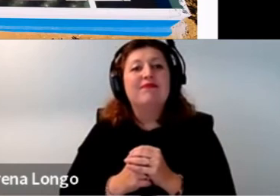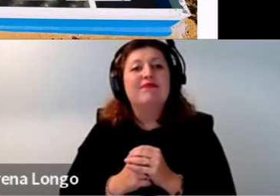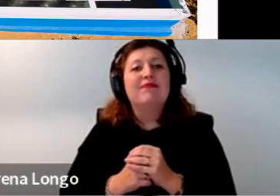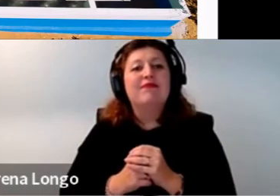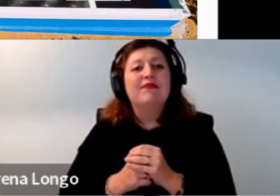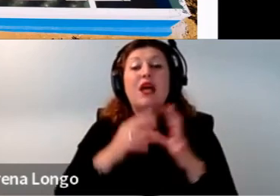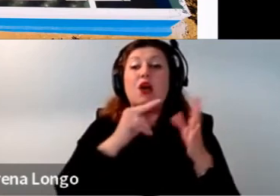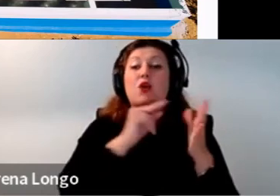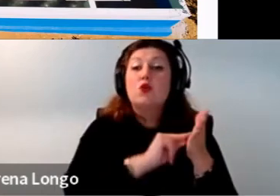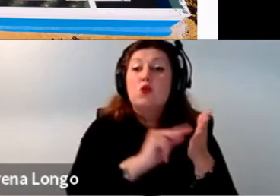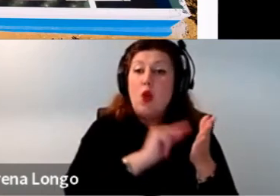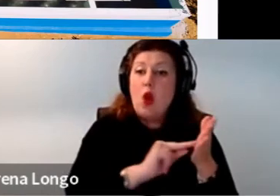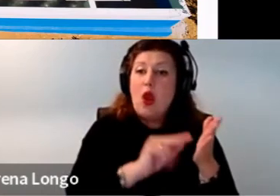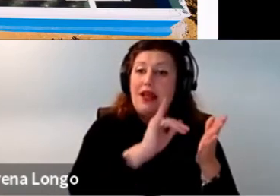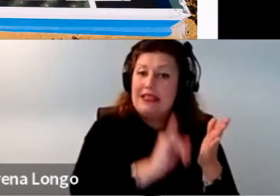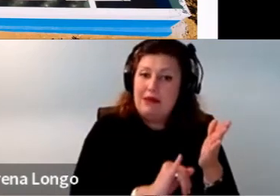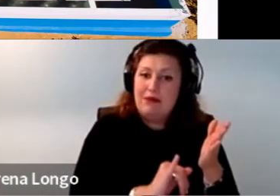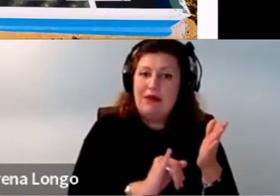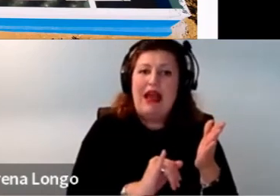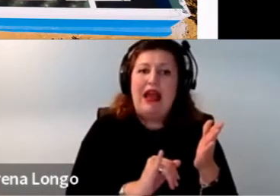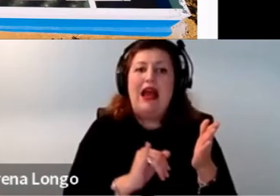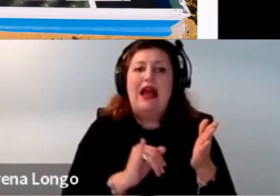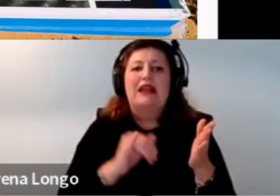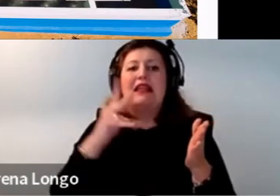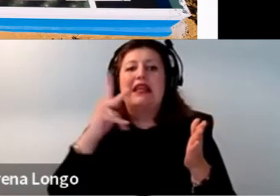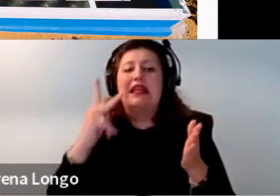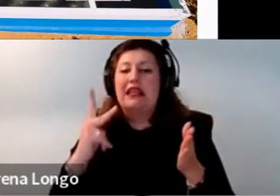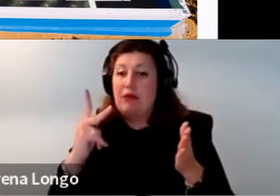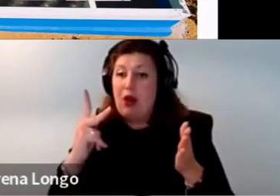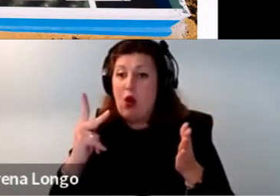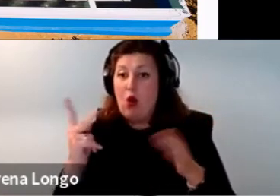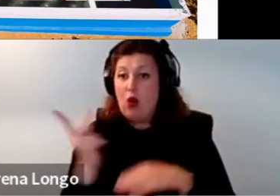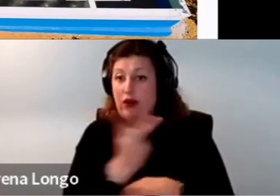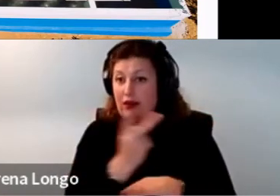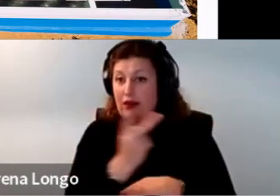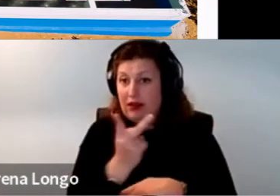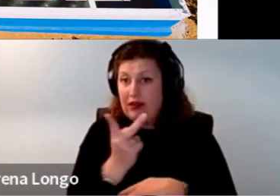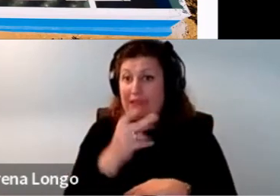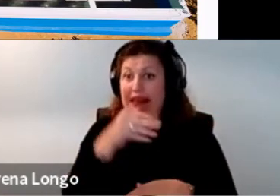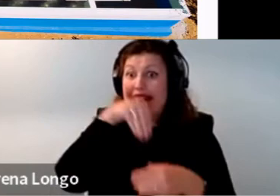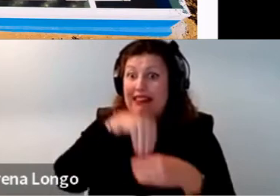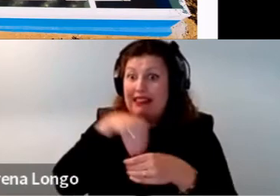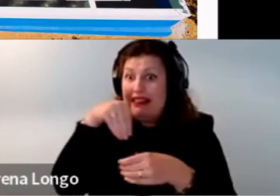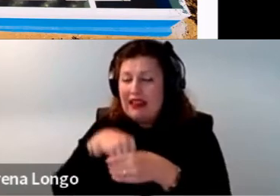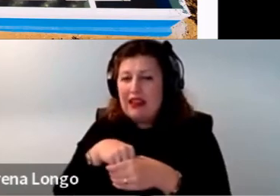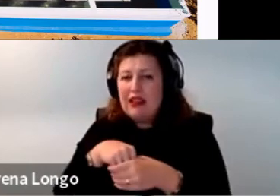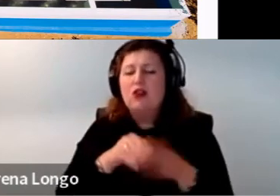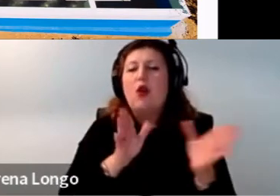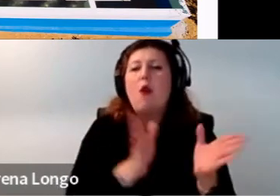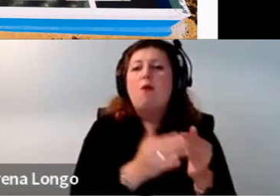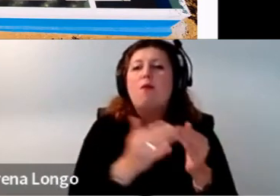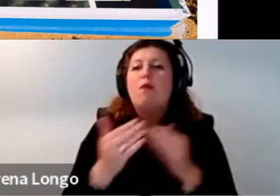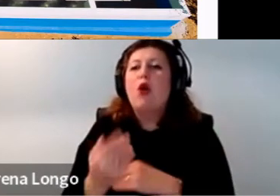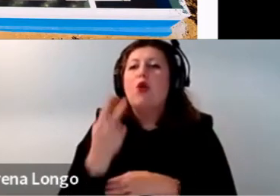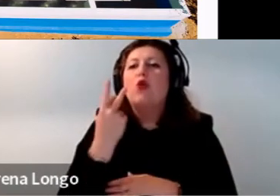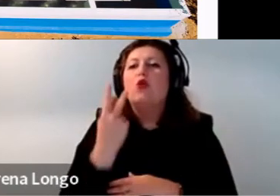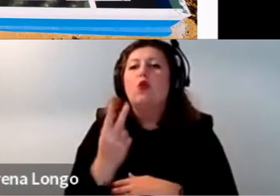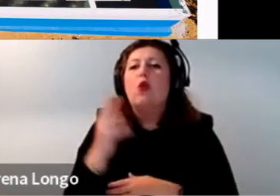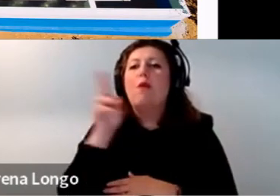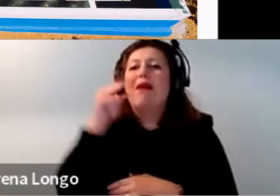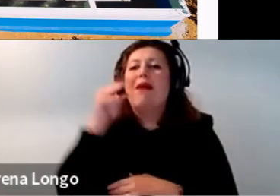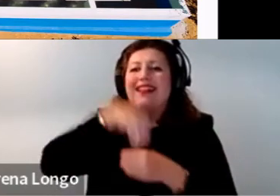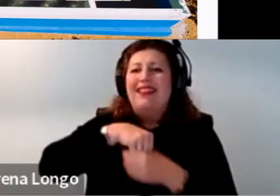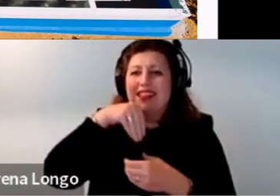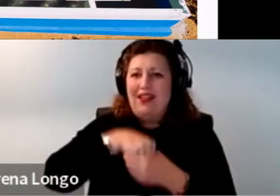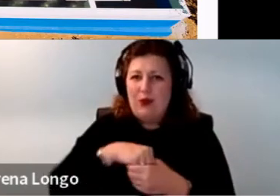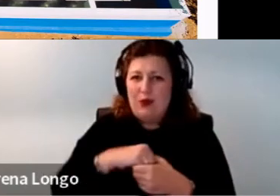All'interno di 2 scuole, a Isimani e a Kibaoni, abbiamo costruito 2 blocchi di bagni interi. Quindi si tratta